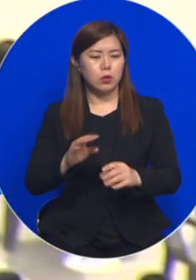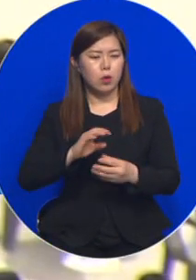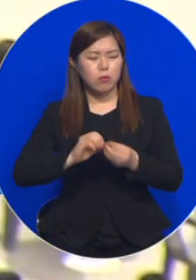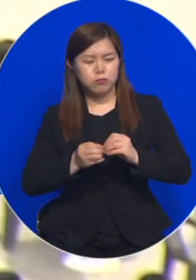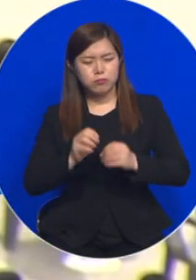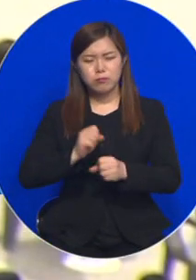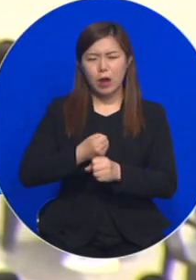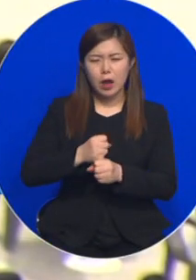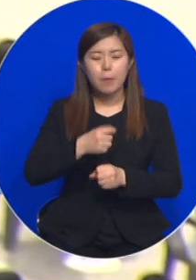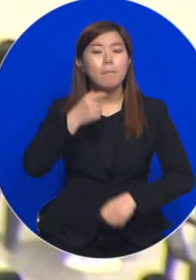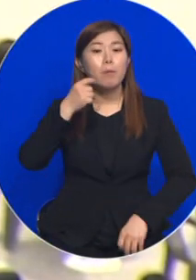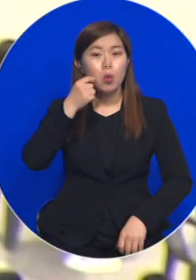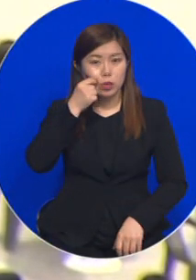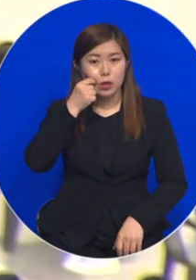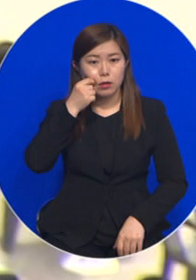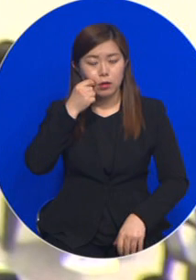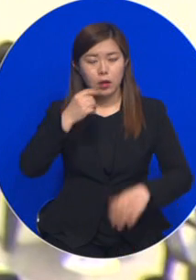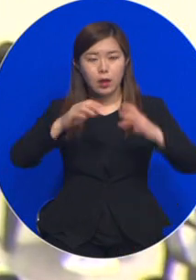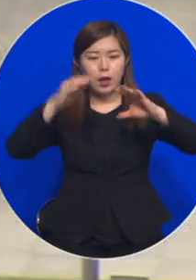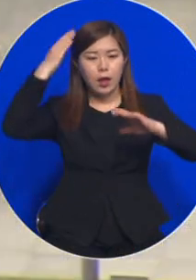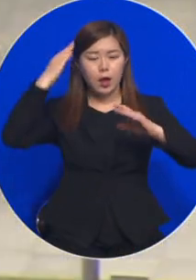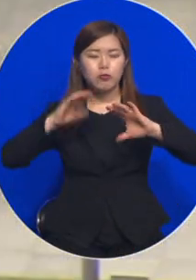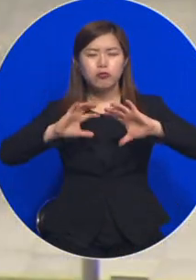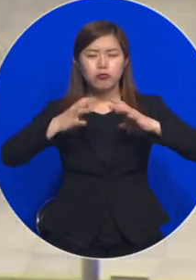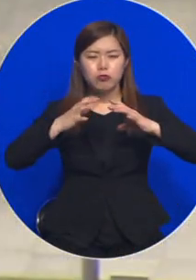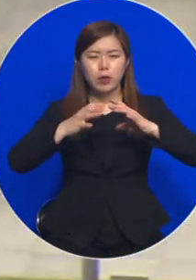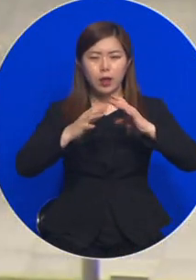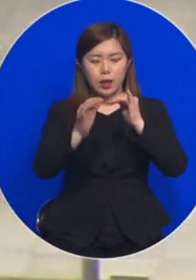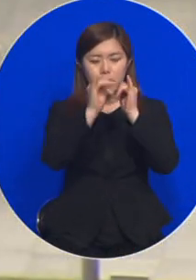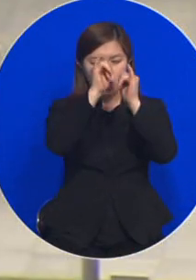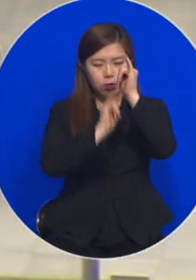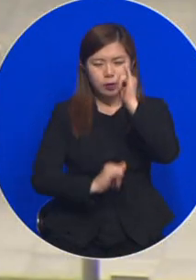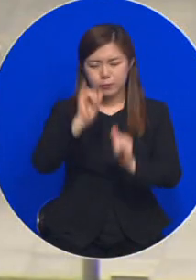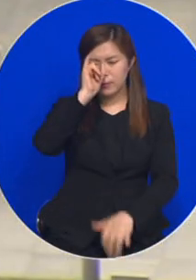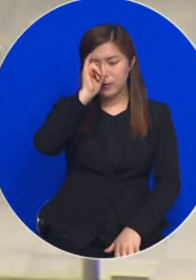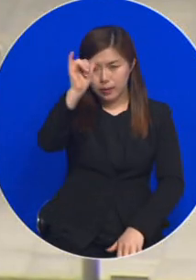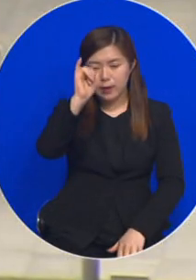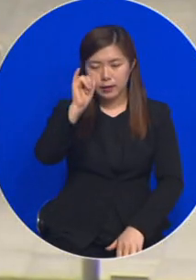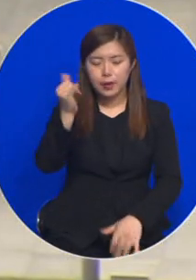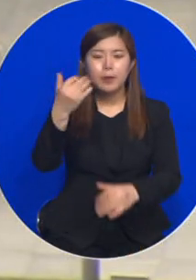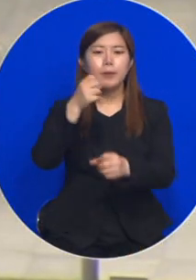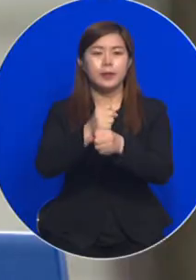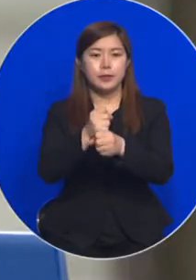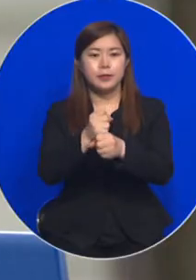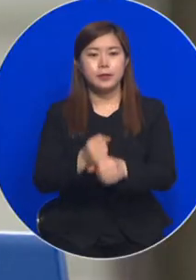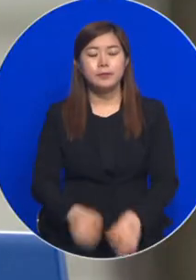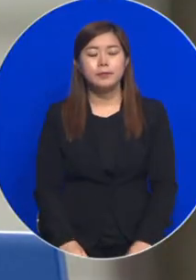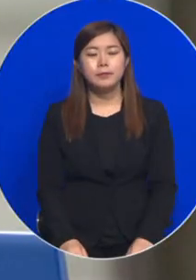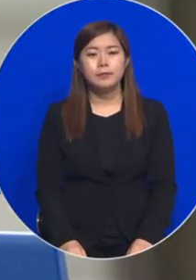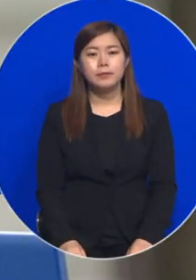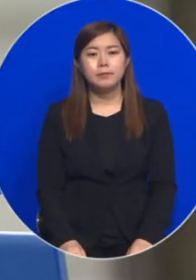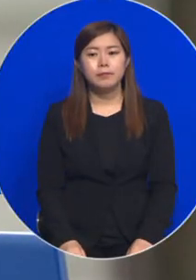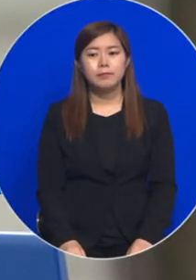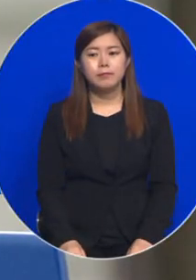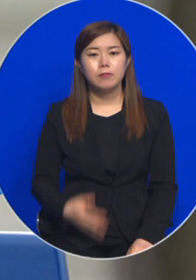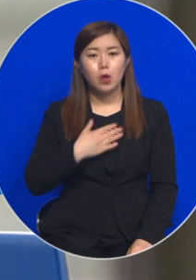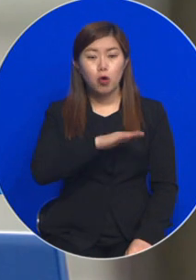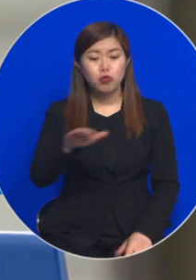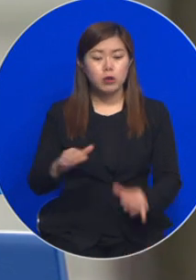부정할 수 없는 대한민국의 위대한 역사로 자리매김하는 일이라고 밝혔습니다. 우리